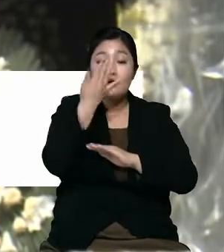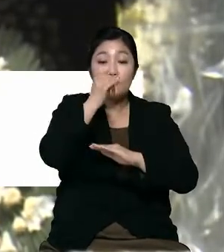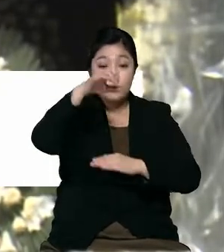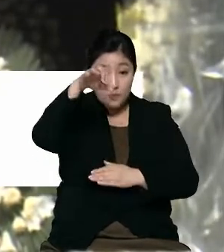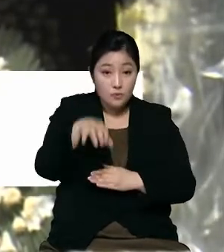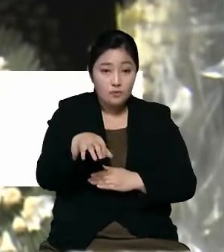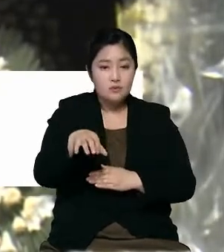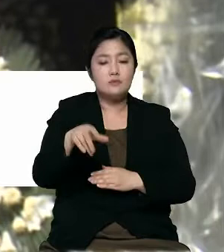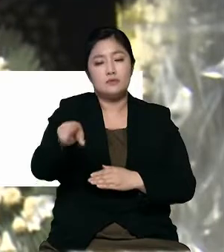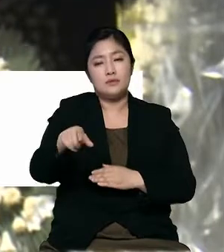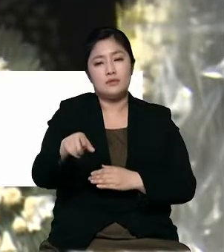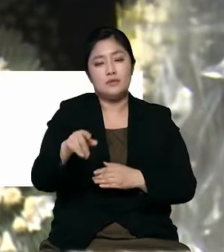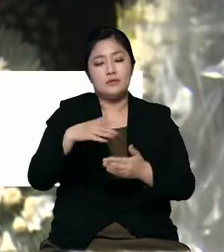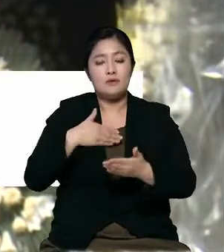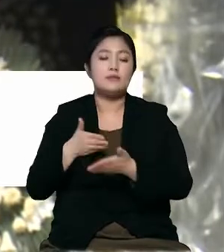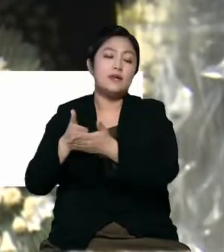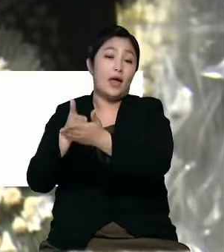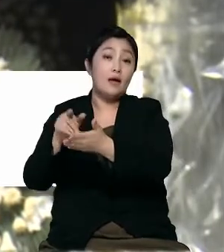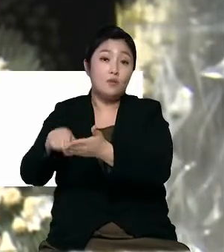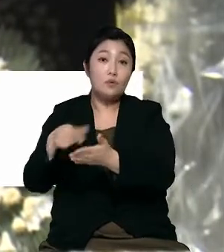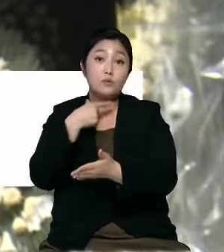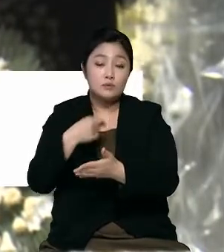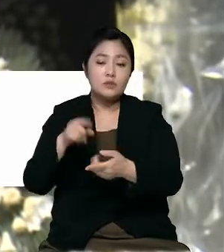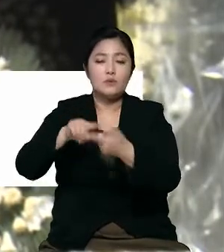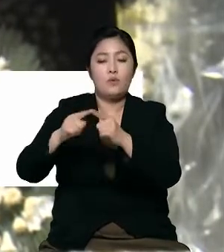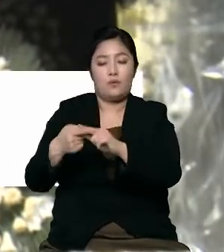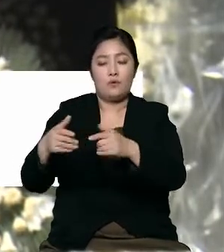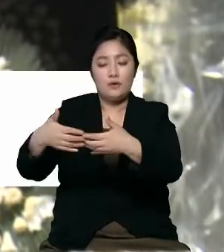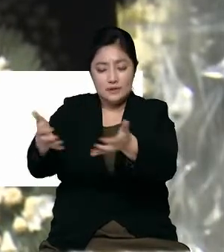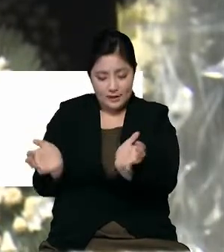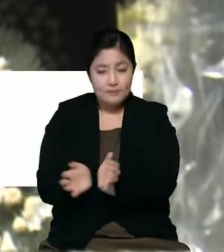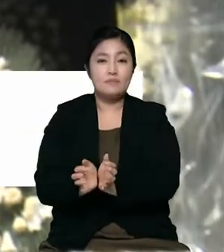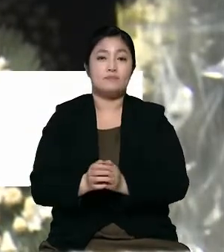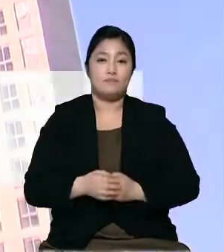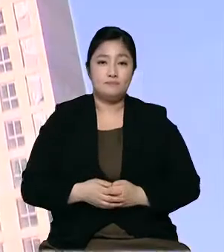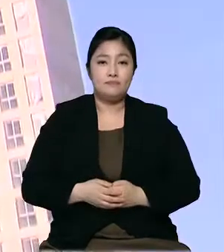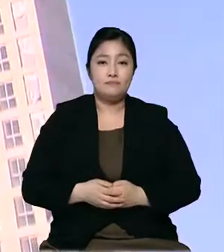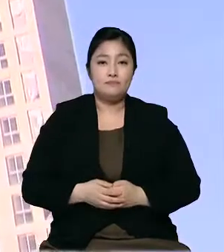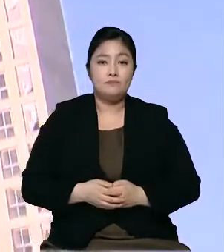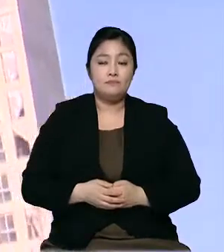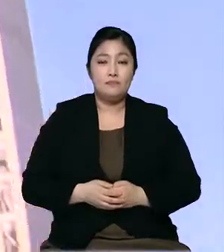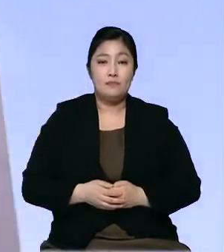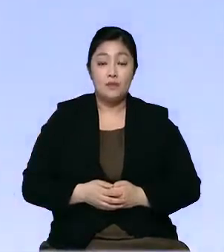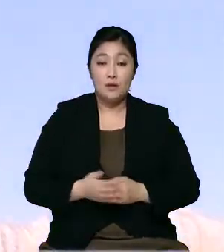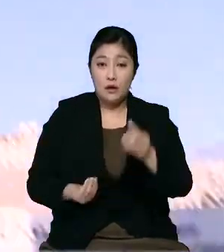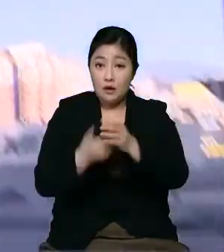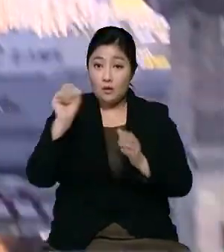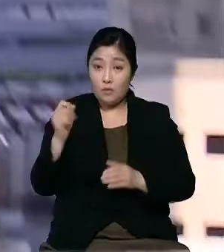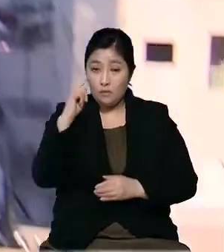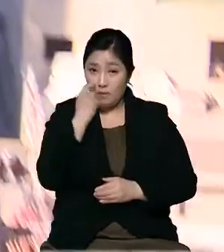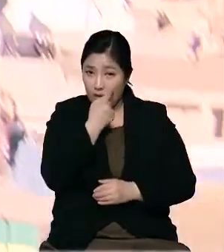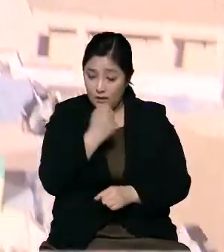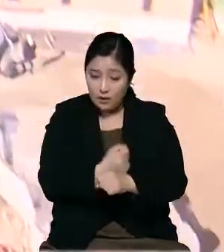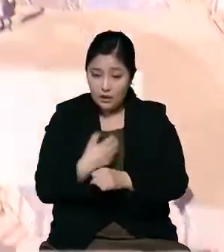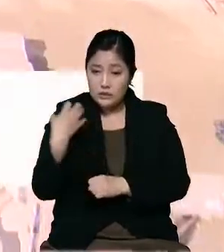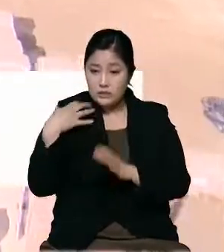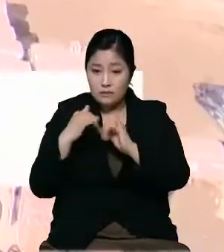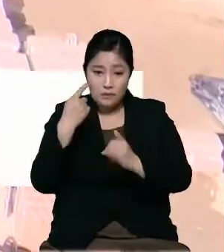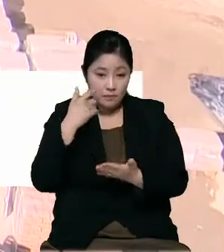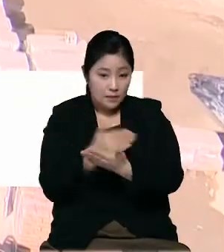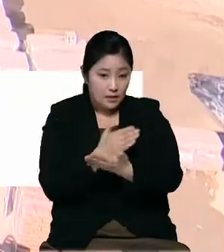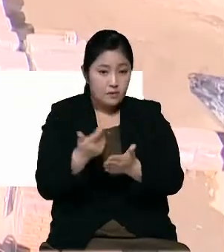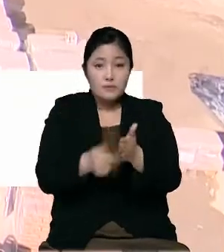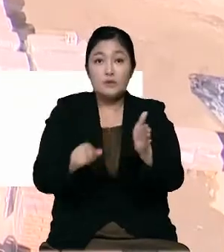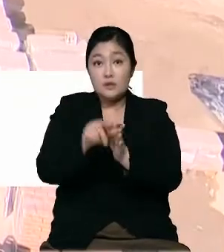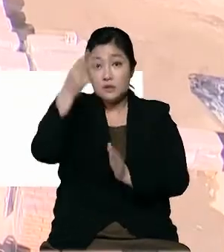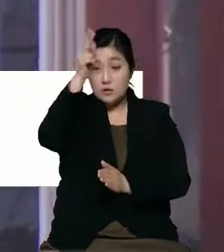있는 자리를 만드는 게 저희가 제안하는 게 상생협의회입니다. 사고 원인을 밝히고 책임자를